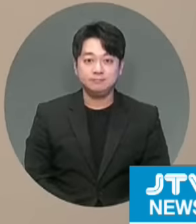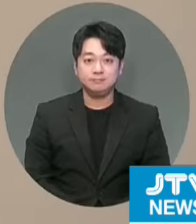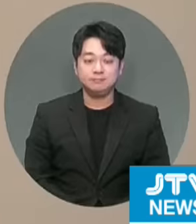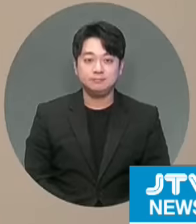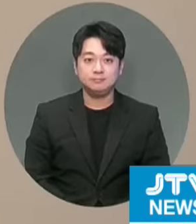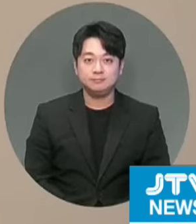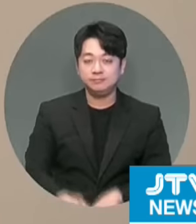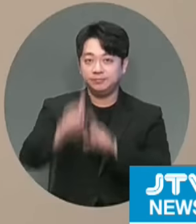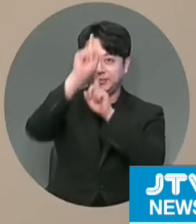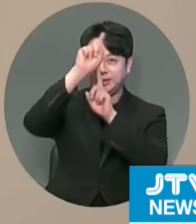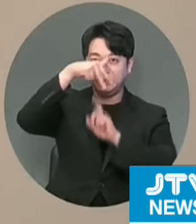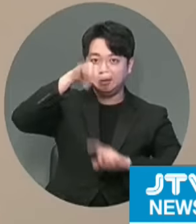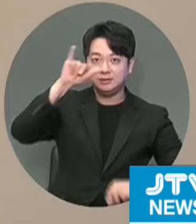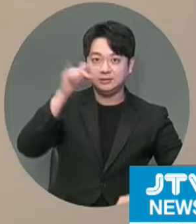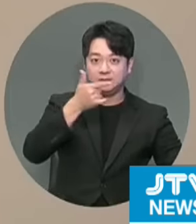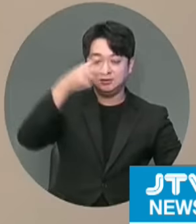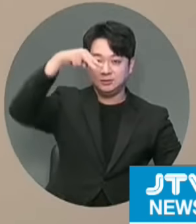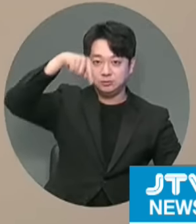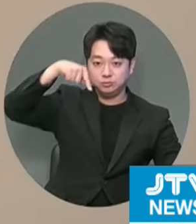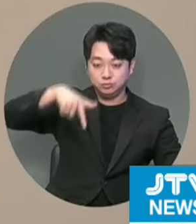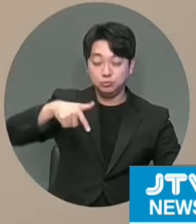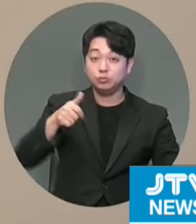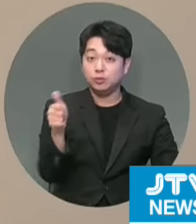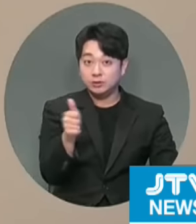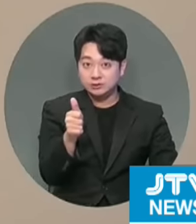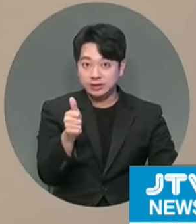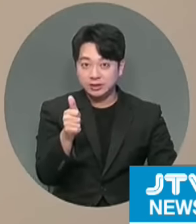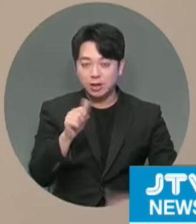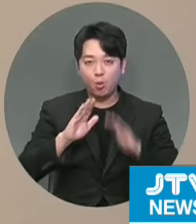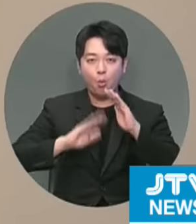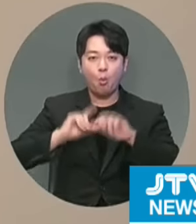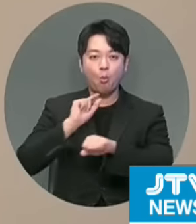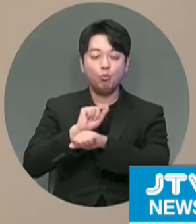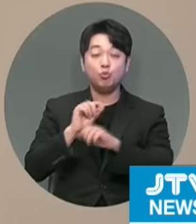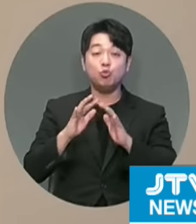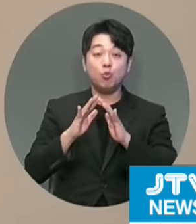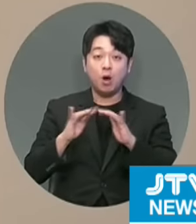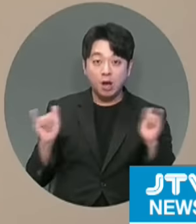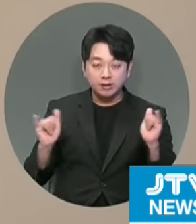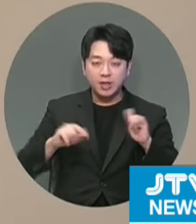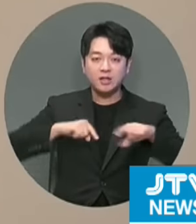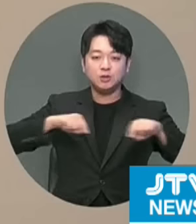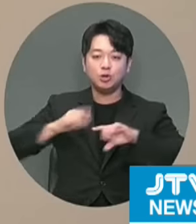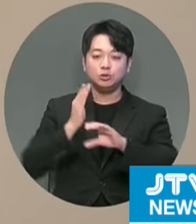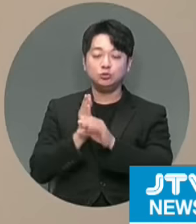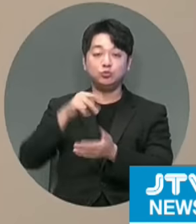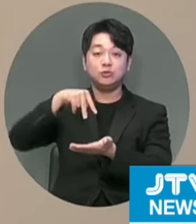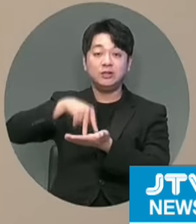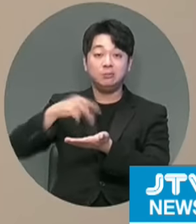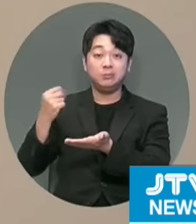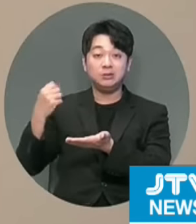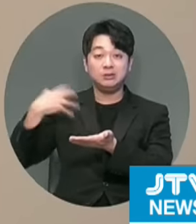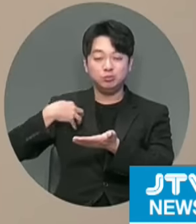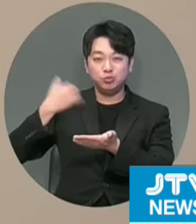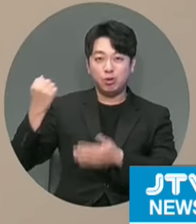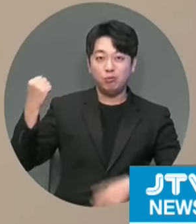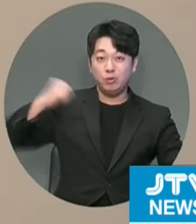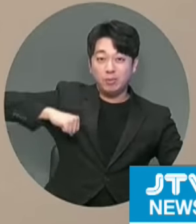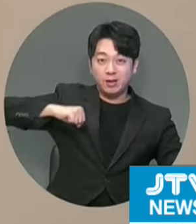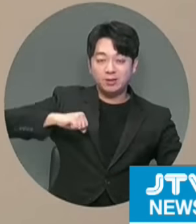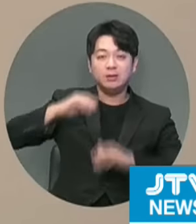그러면 이진숙 방송통신위원회 위원장의 공무원으로서의 정치적 중립 의무 위반 의혹 등에